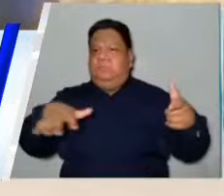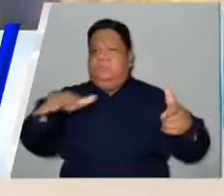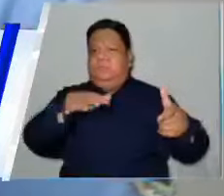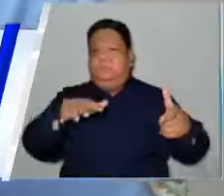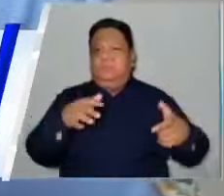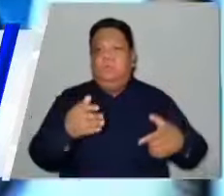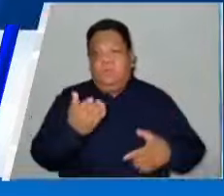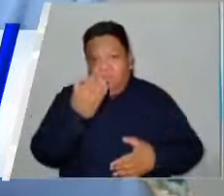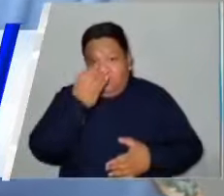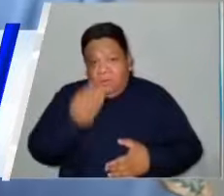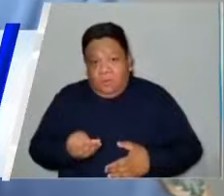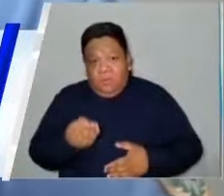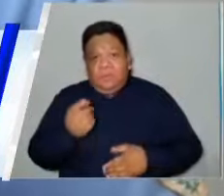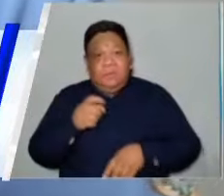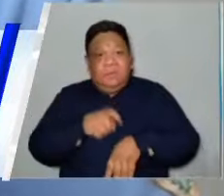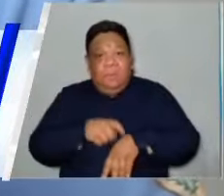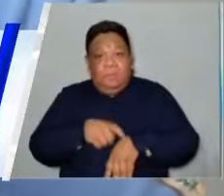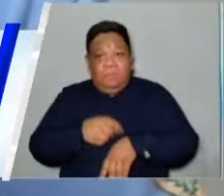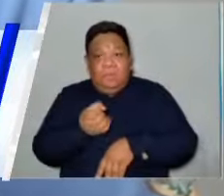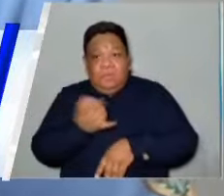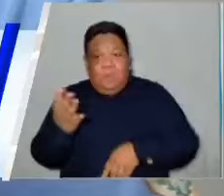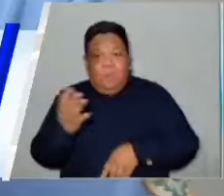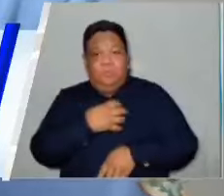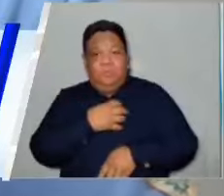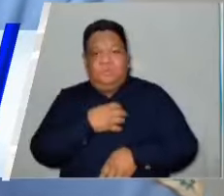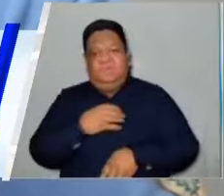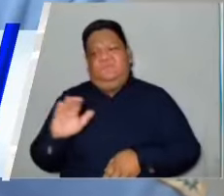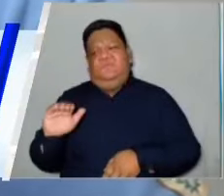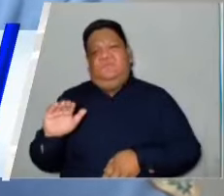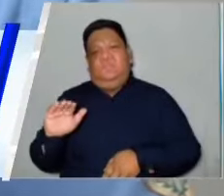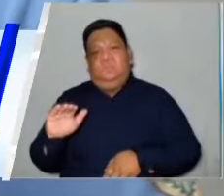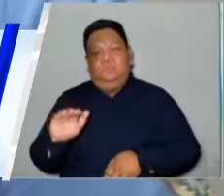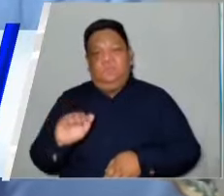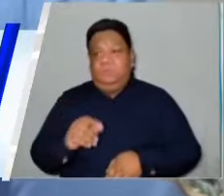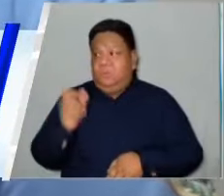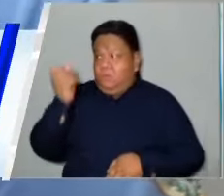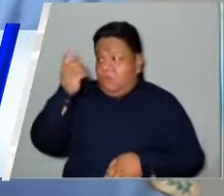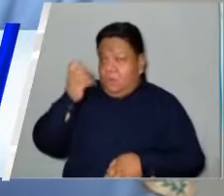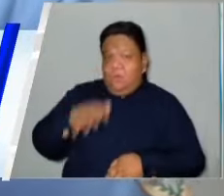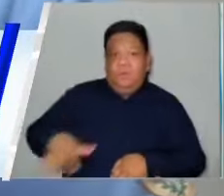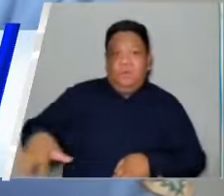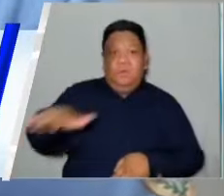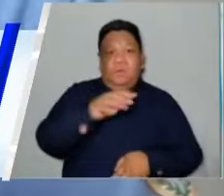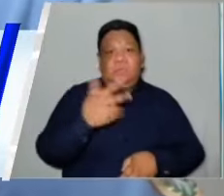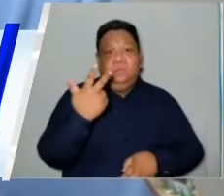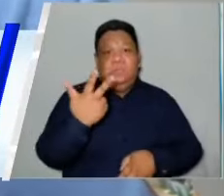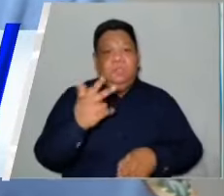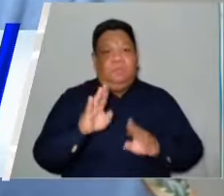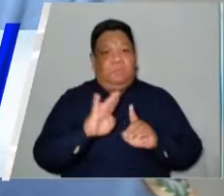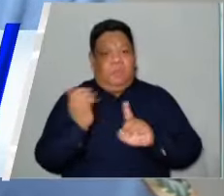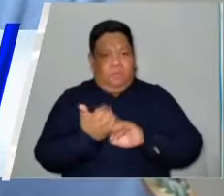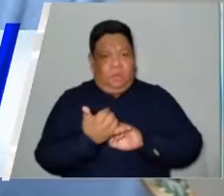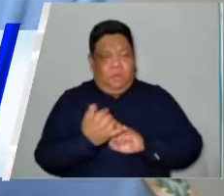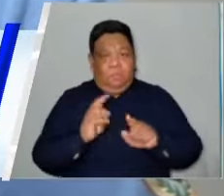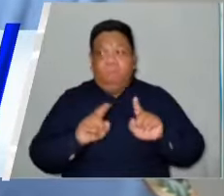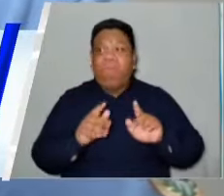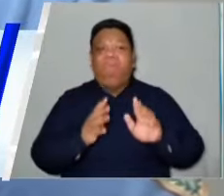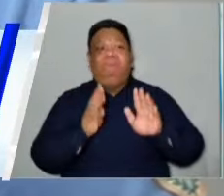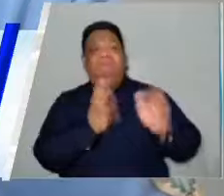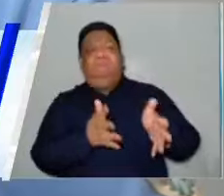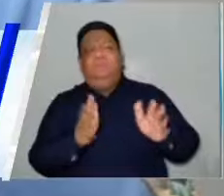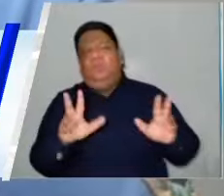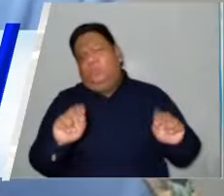shift. Tatlong barangay po sir nakasakop ng area natin. Pero hindi naman natin napapabayaan sir yung Marcos Highway na yan kasi yun